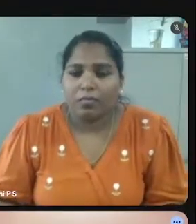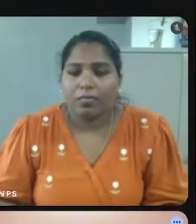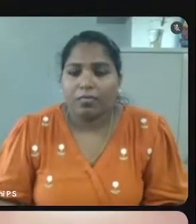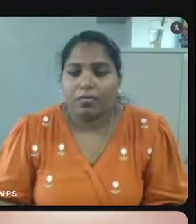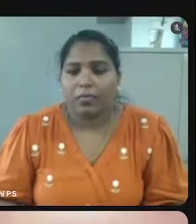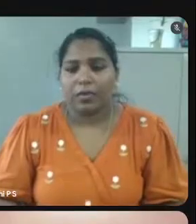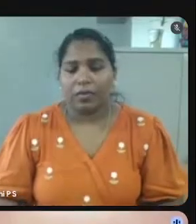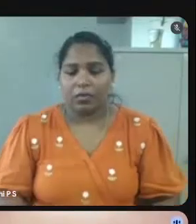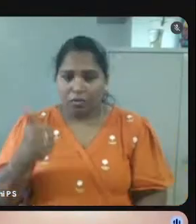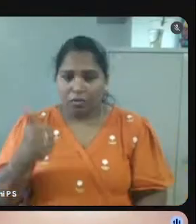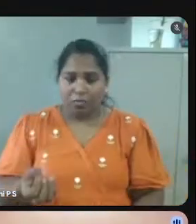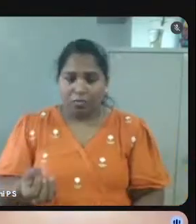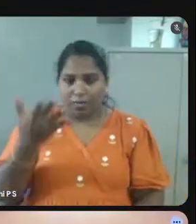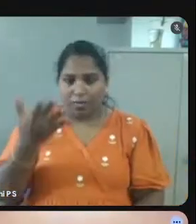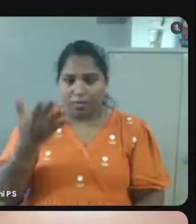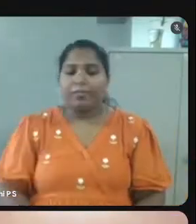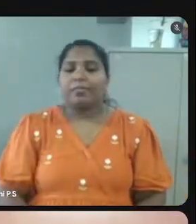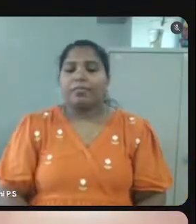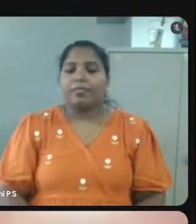ഗുഡ് മോർണിംഗ് സർ. ഗുഡ് മോർണിംഗ്.